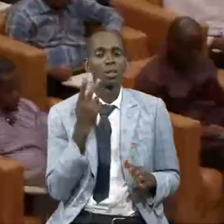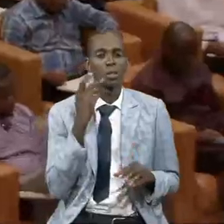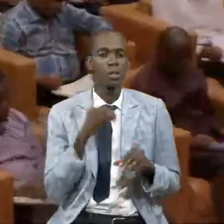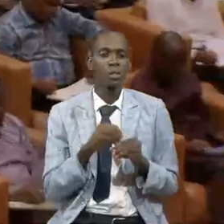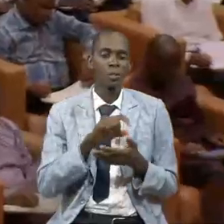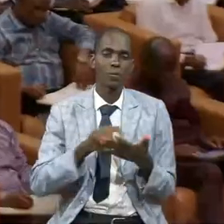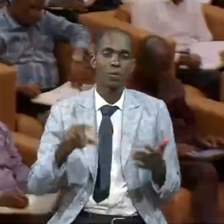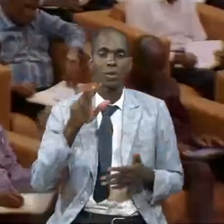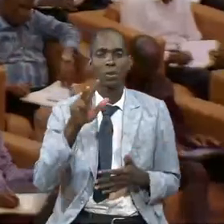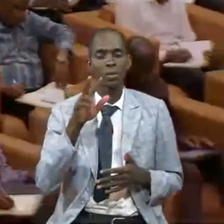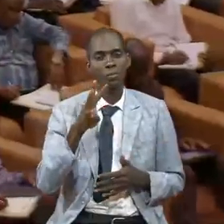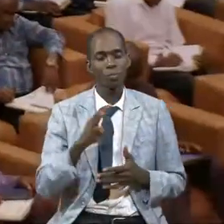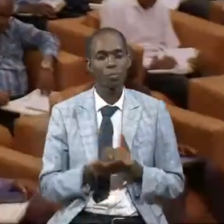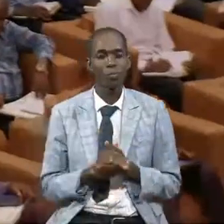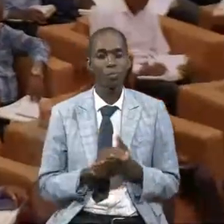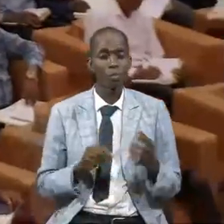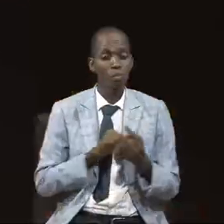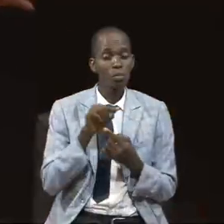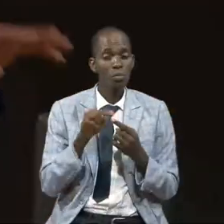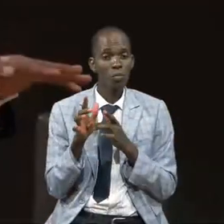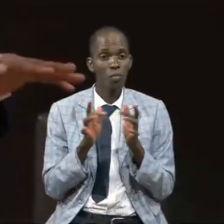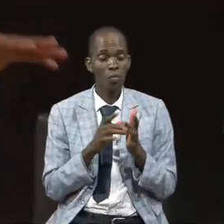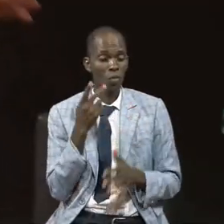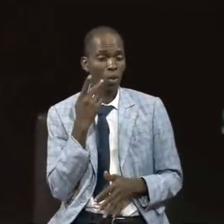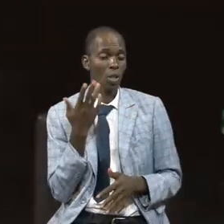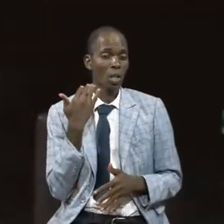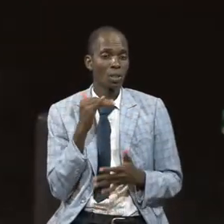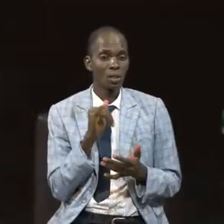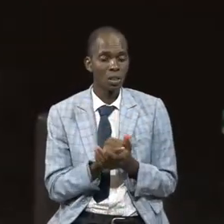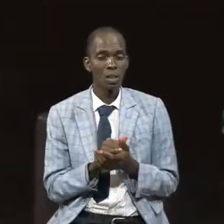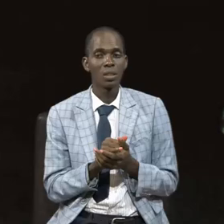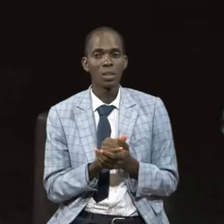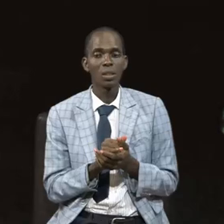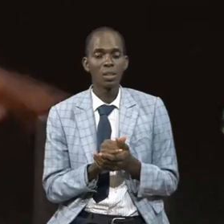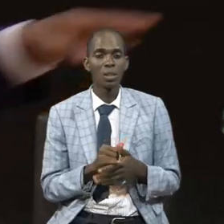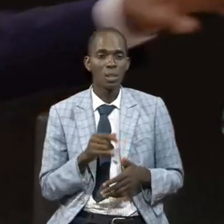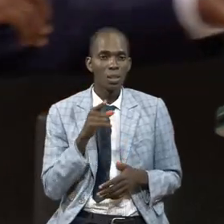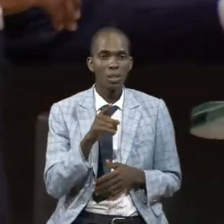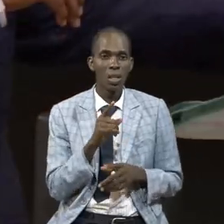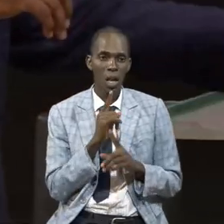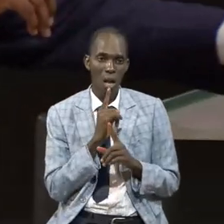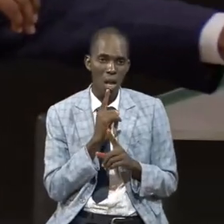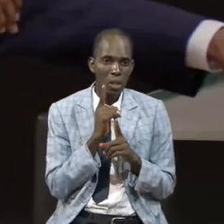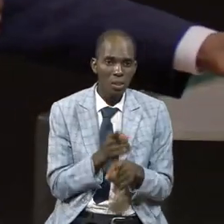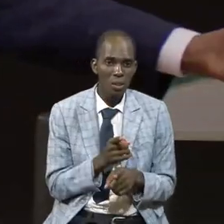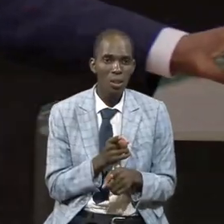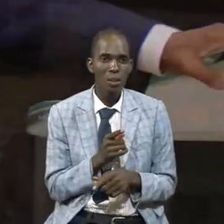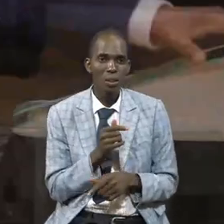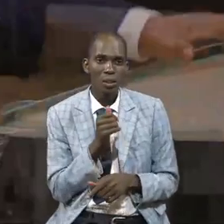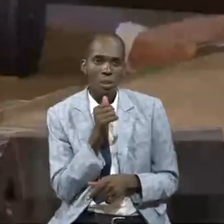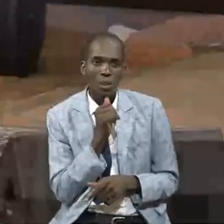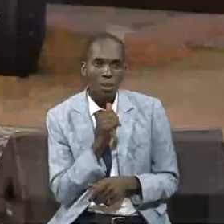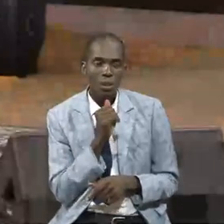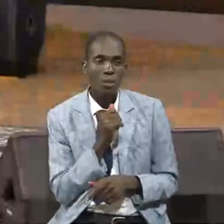l'a confirmé. Et 34 dit, Jésus voyant qu'il avait répondu